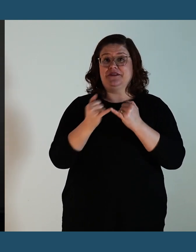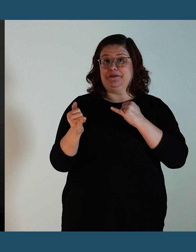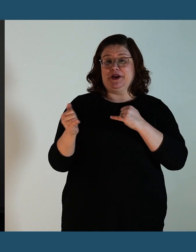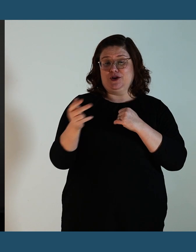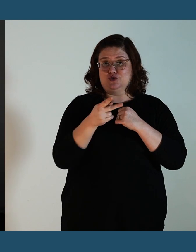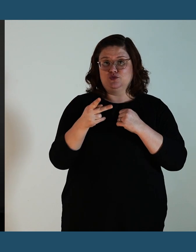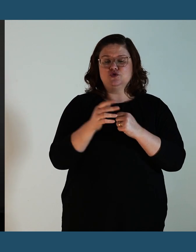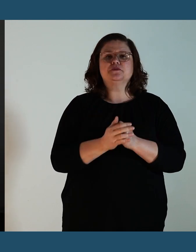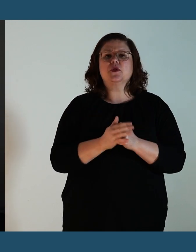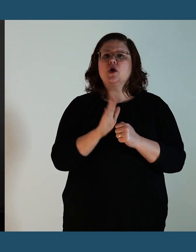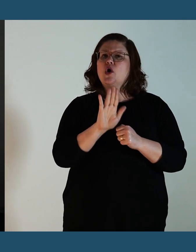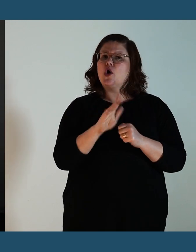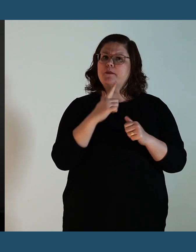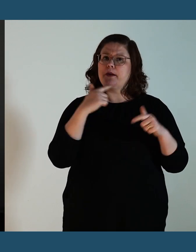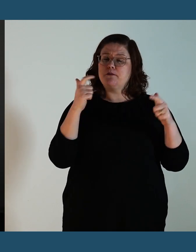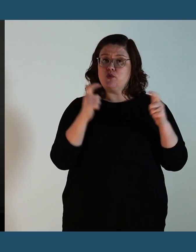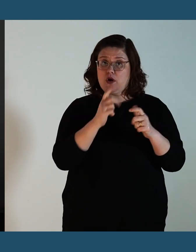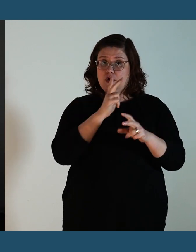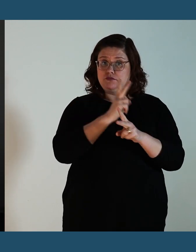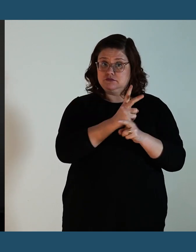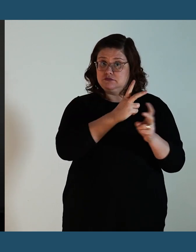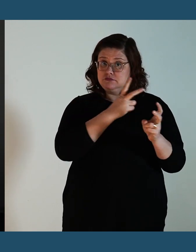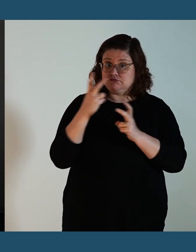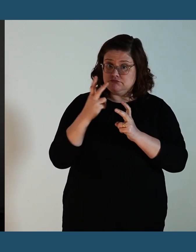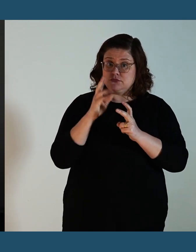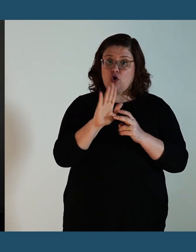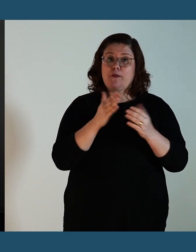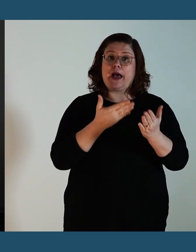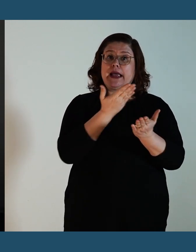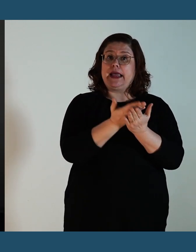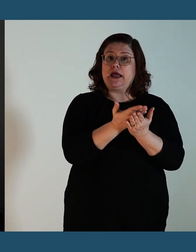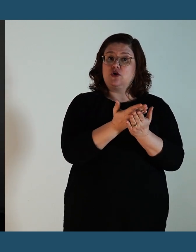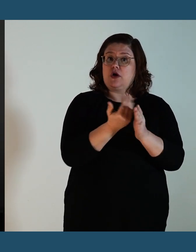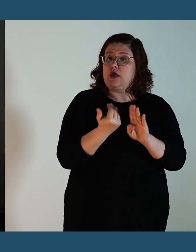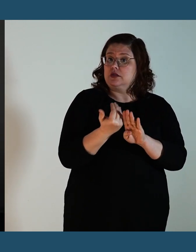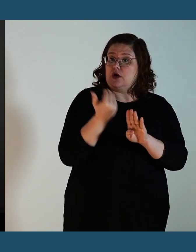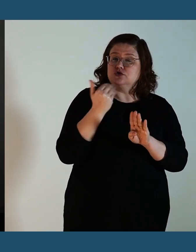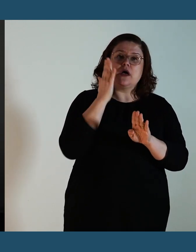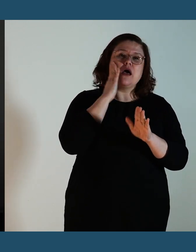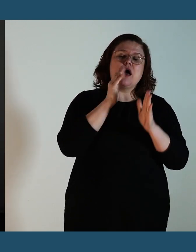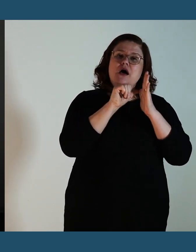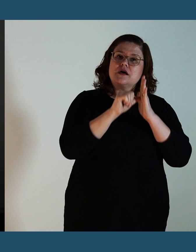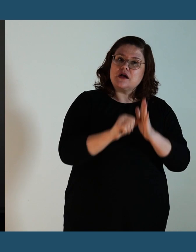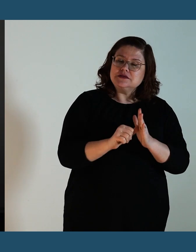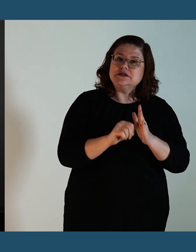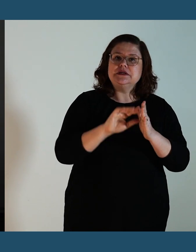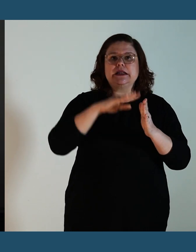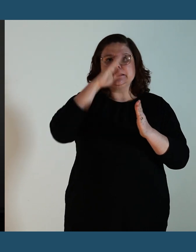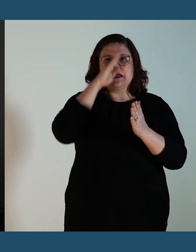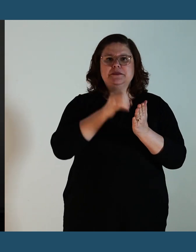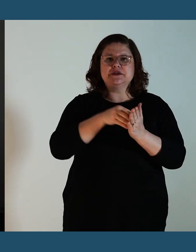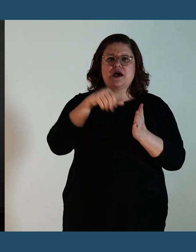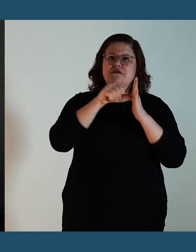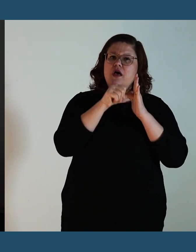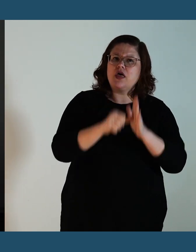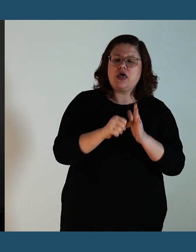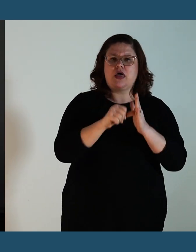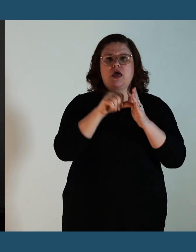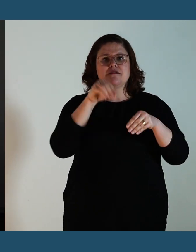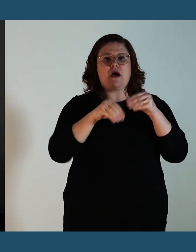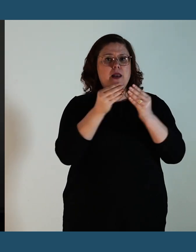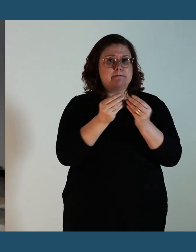onko puolueenne varmistanut, että ehdokkaillanne ei ole rasistista tai ihmisarvoa halventavaa